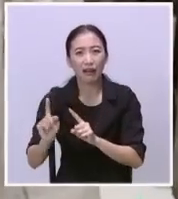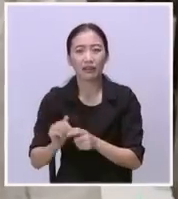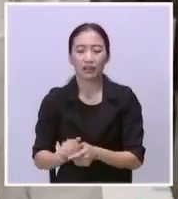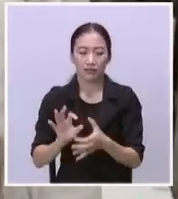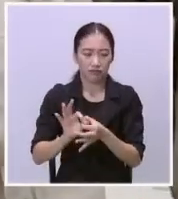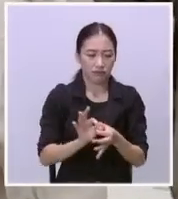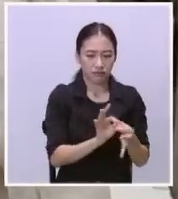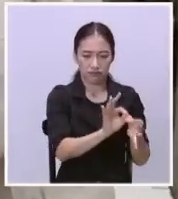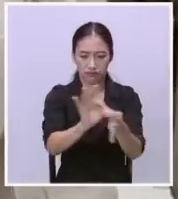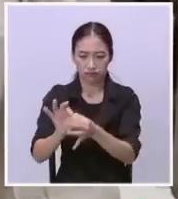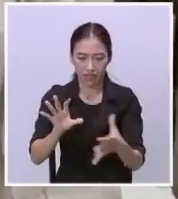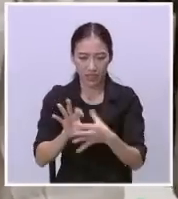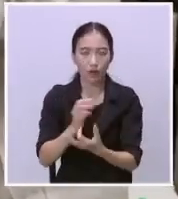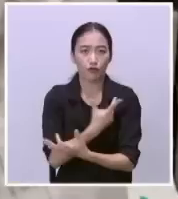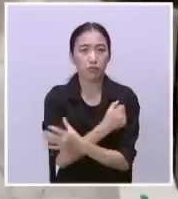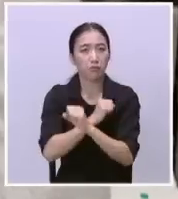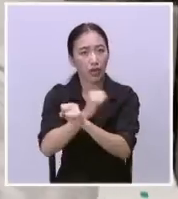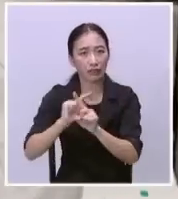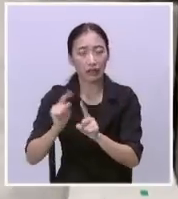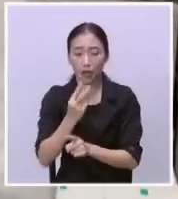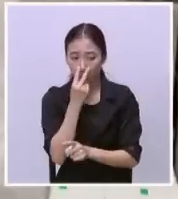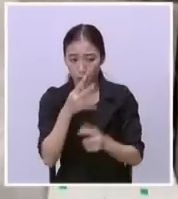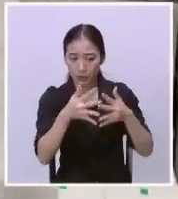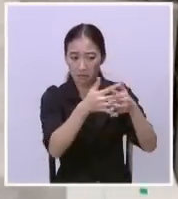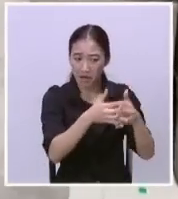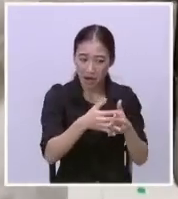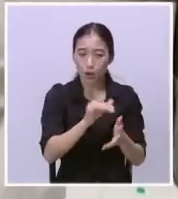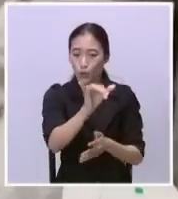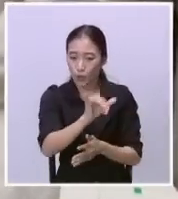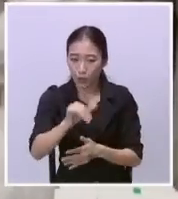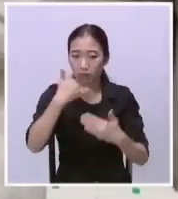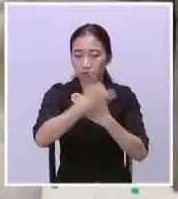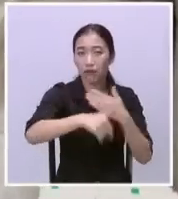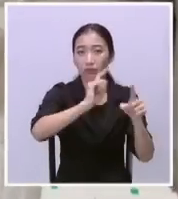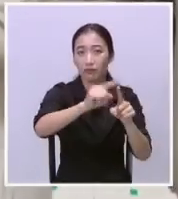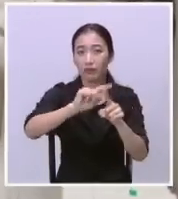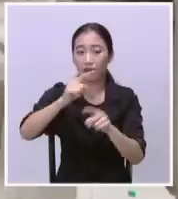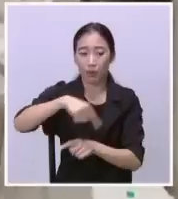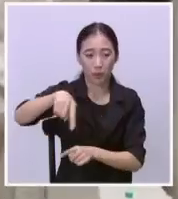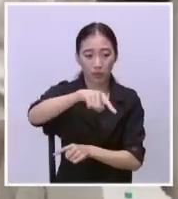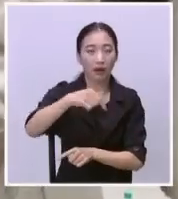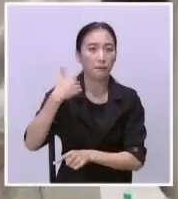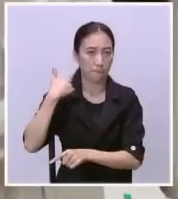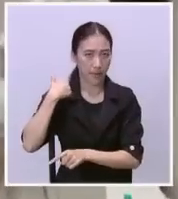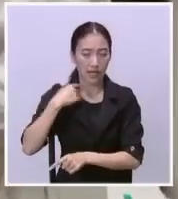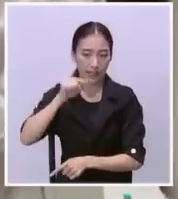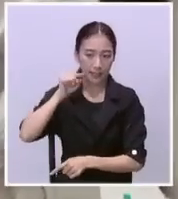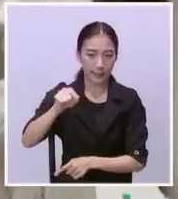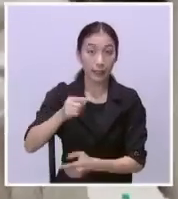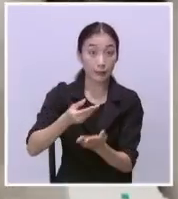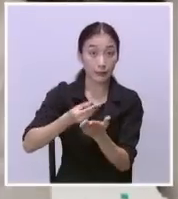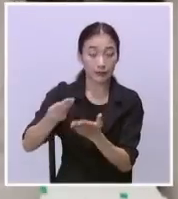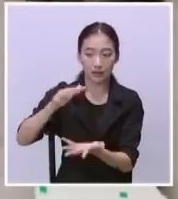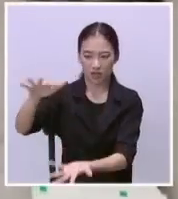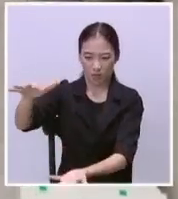ราะว่าเราจะเห็นว่าสหรัฐเองยุโรปเองประเทศกำลังประเทศชาติพัฒนาทั้งหลายแหล่ได้กักตุนวัคซีนสั่งซื้ออย่างมากที่